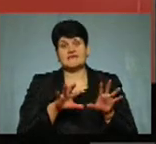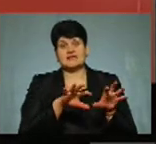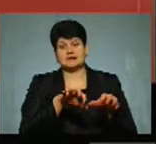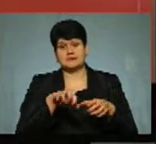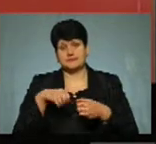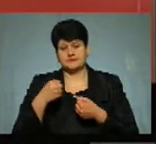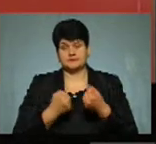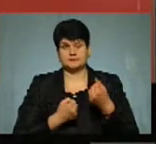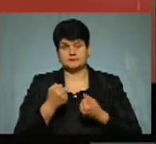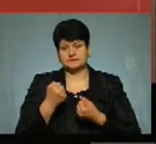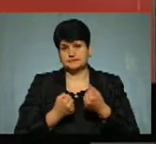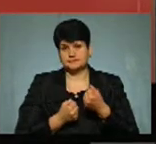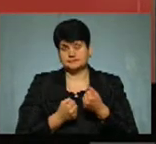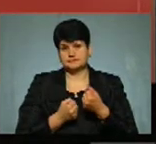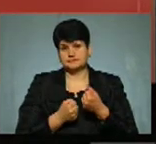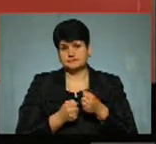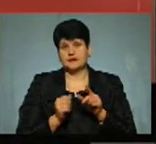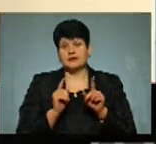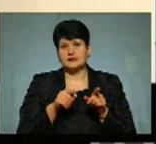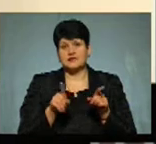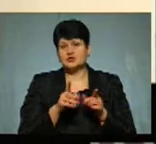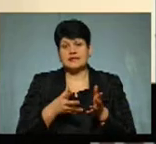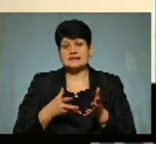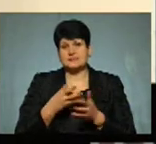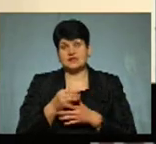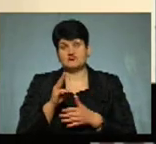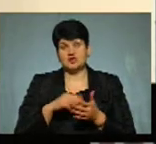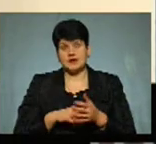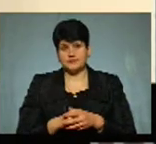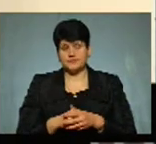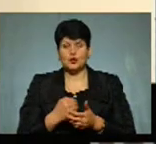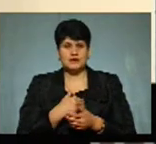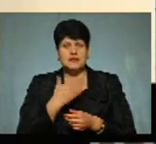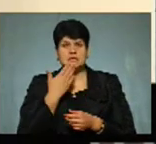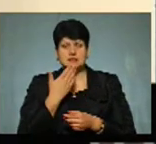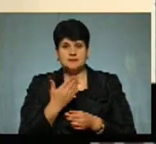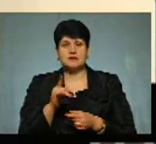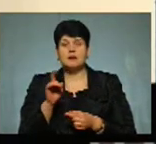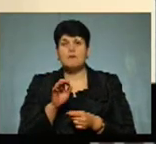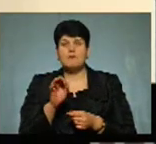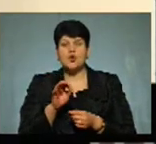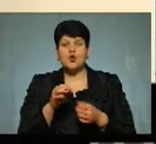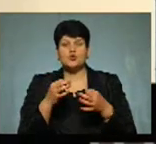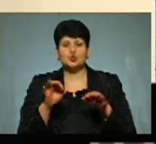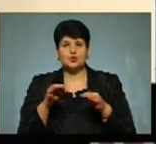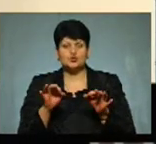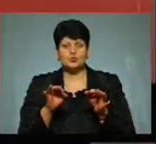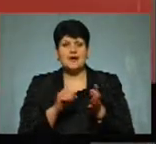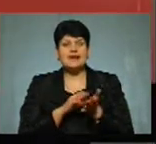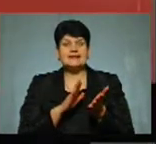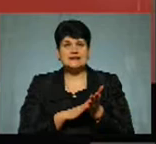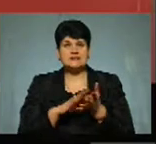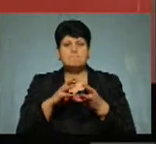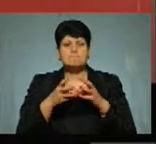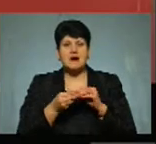евакуювати автомобіль як такий, що не сплатив штраф. Крас хотіла вас запитати про доступ до реєстрів, до баз даних.